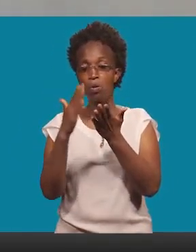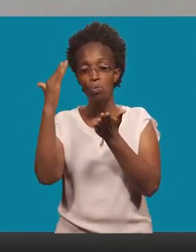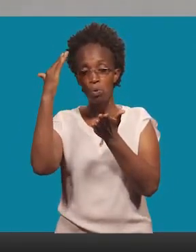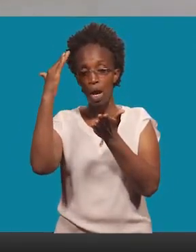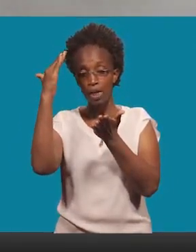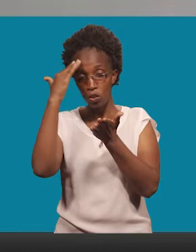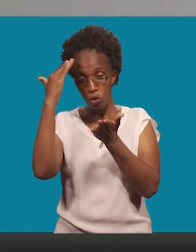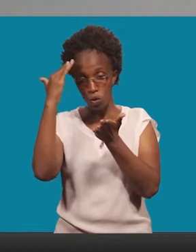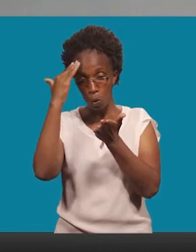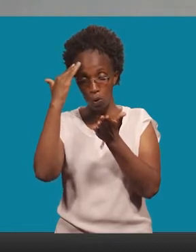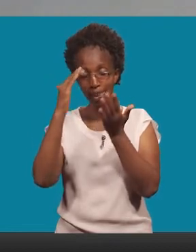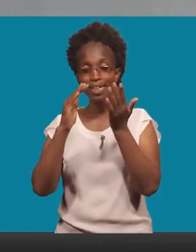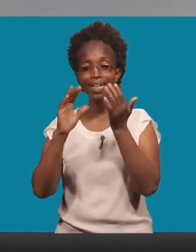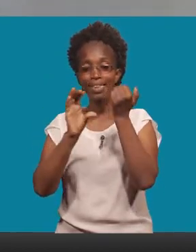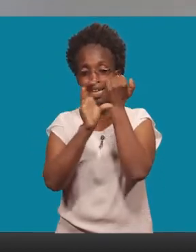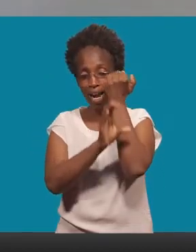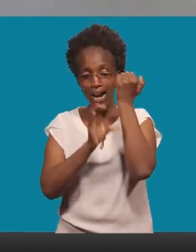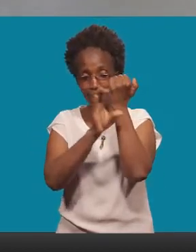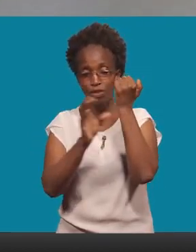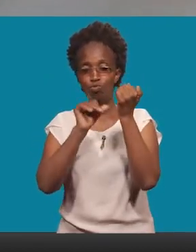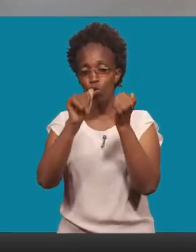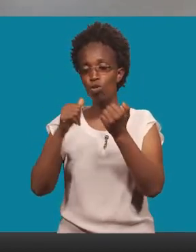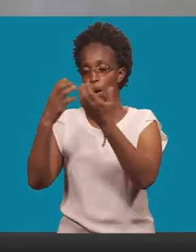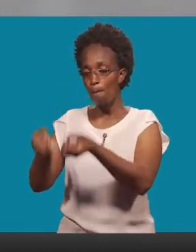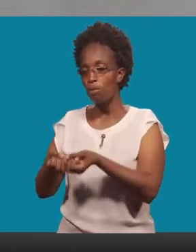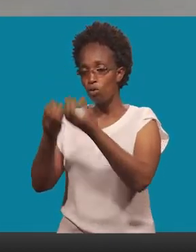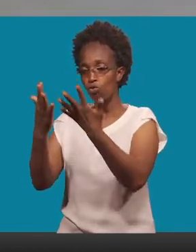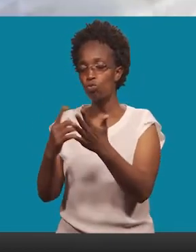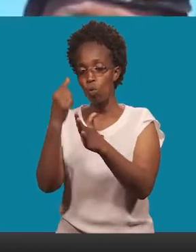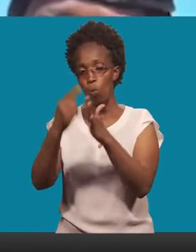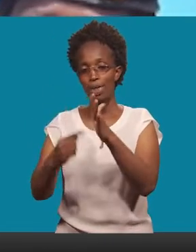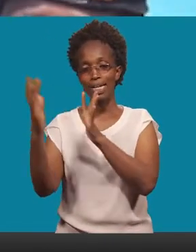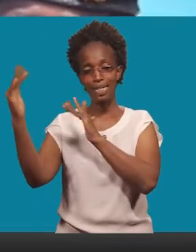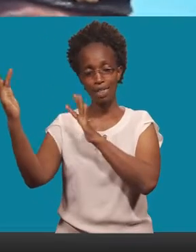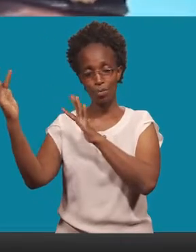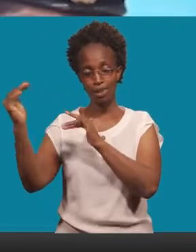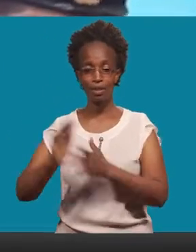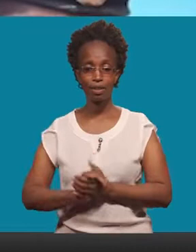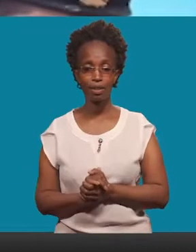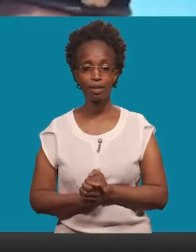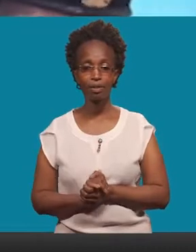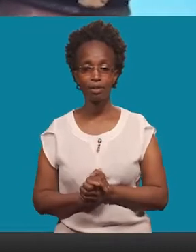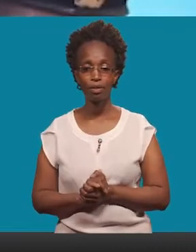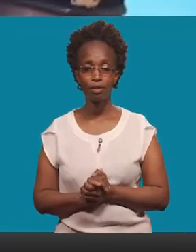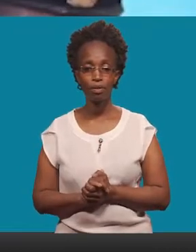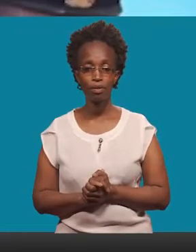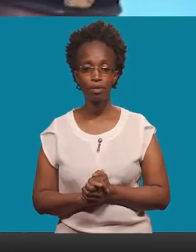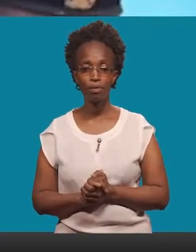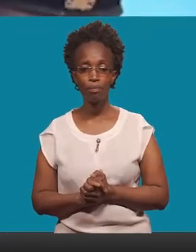letu halizalishi kiwango kinachohitajika nchini. One of the efforts really is a